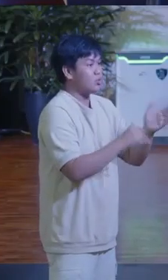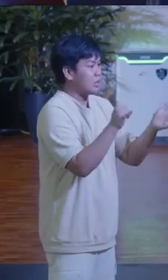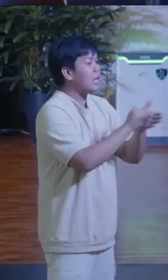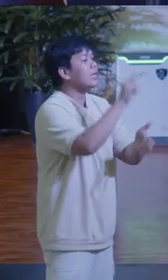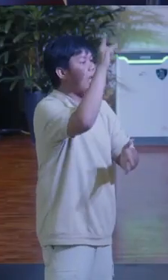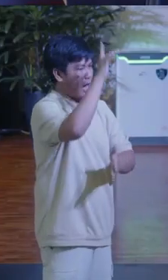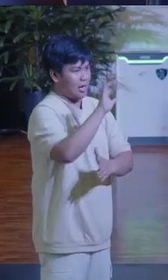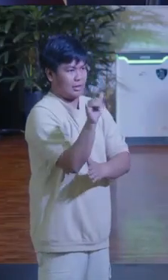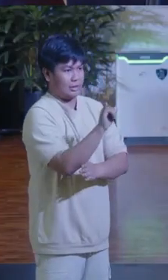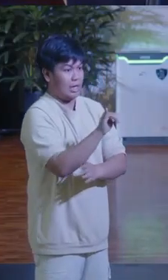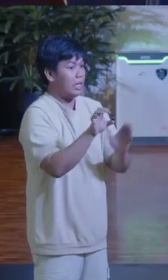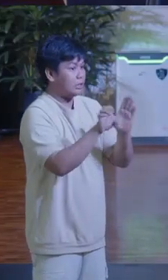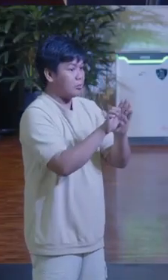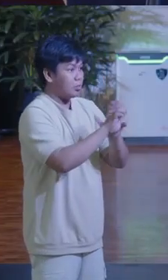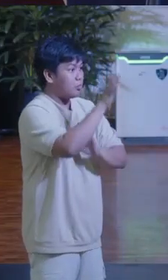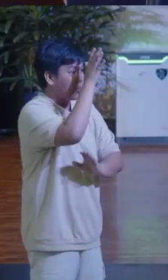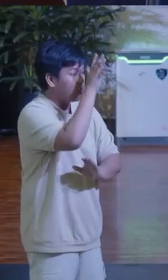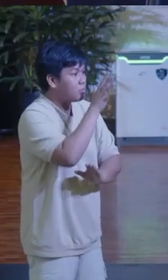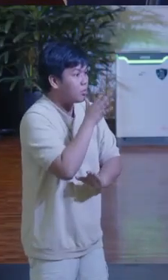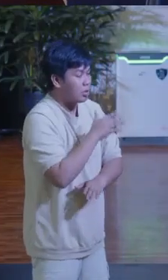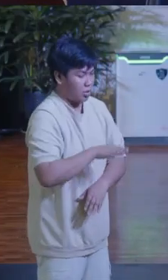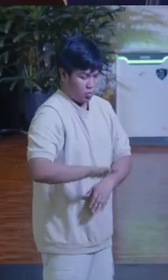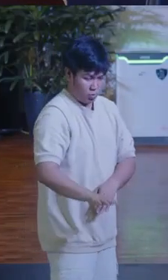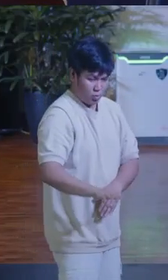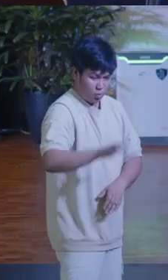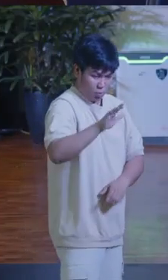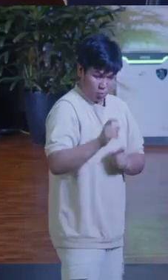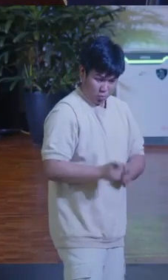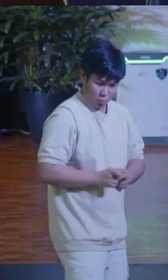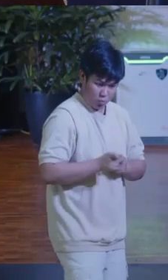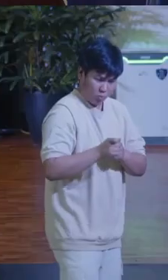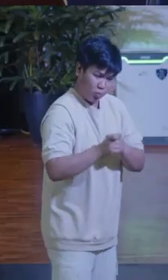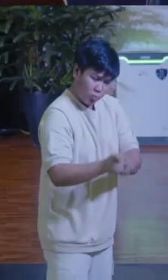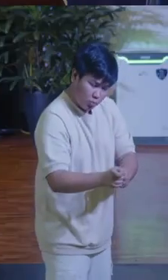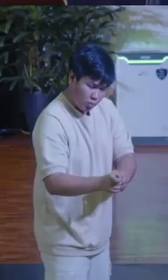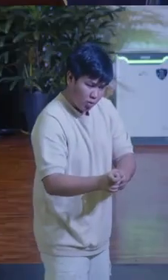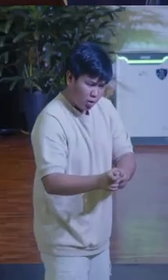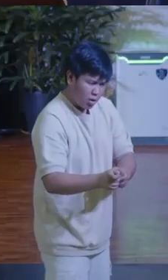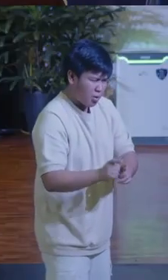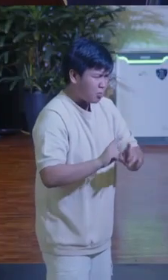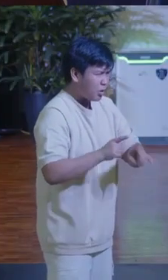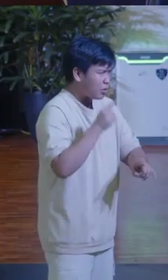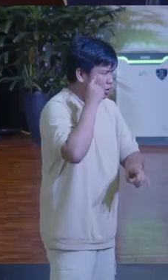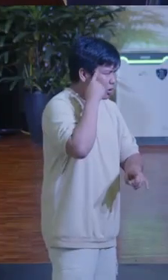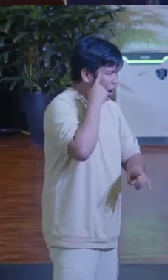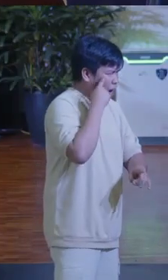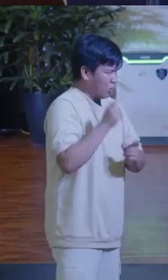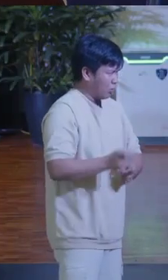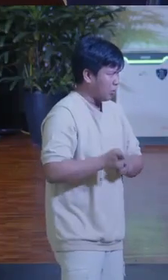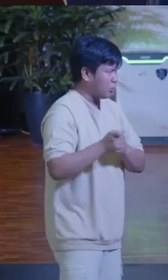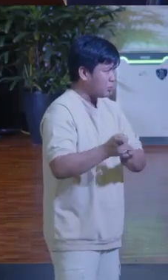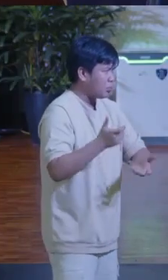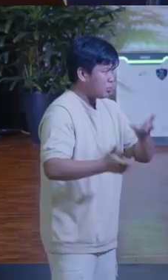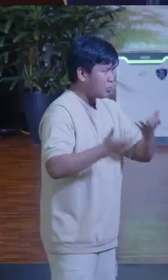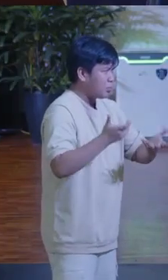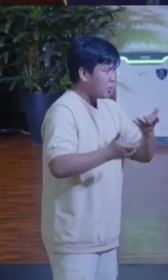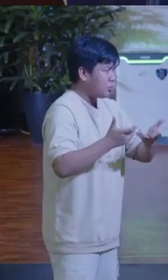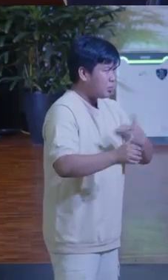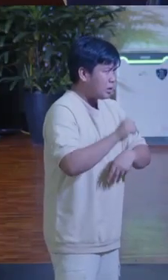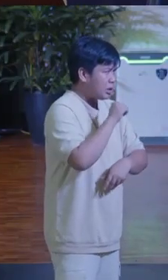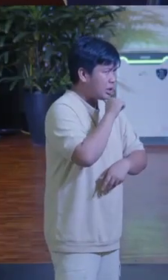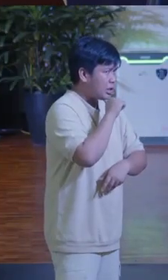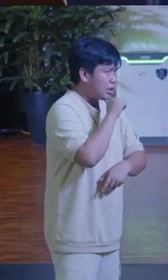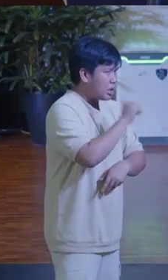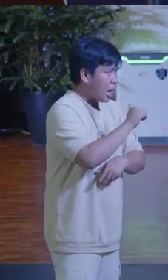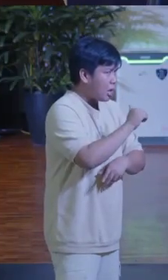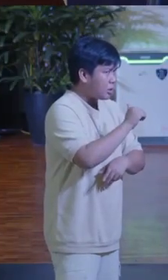kung ayaw ng magulang niya na siya ay bigyan ng ganong regalo, kung makakasama sa kanya, kahit na anong pangungulit niya,